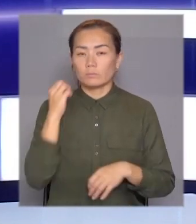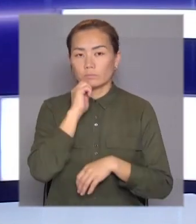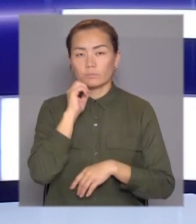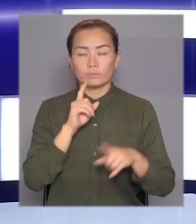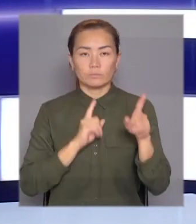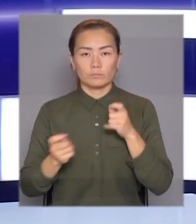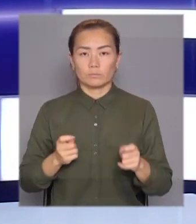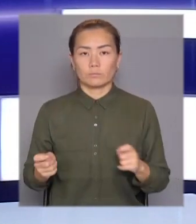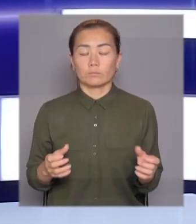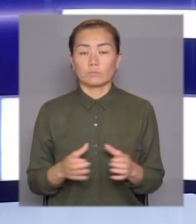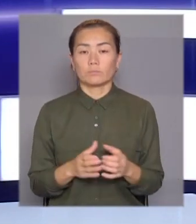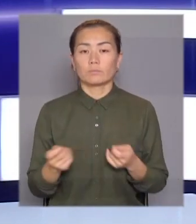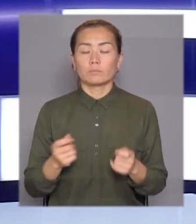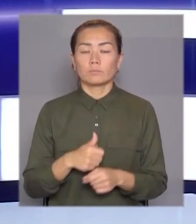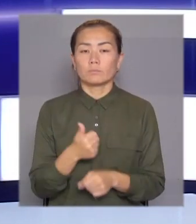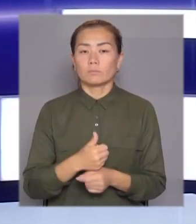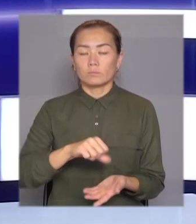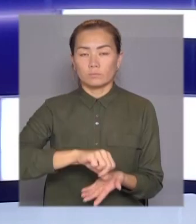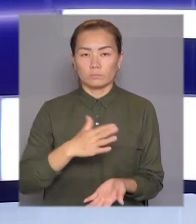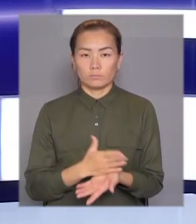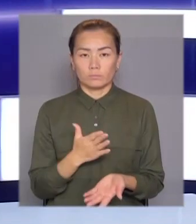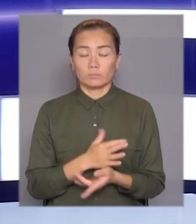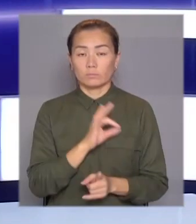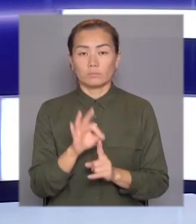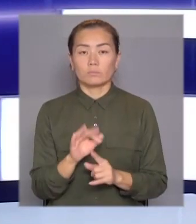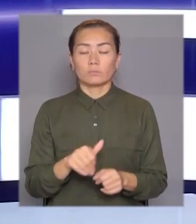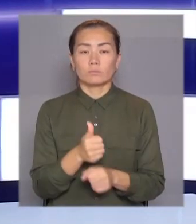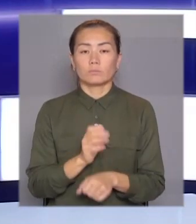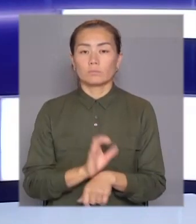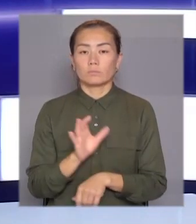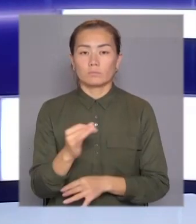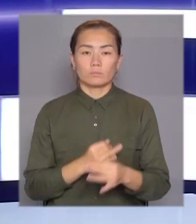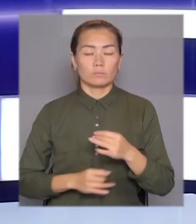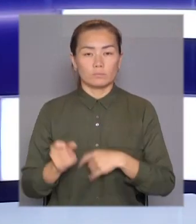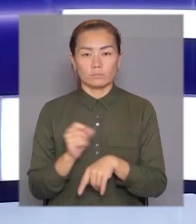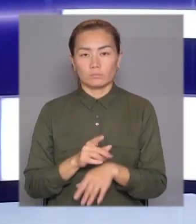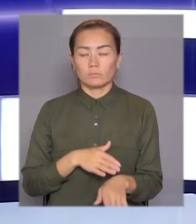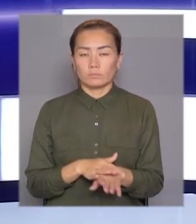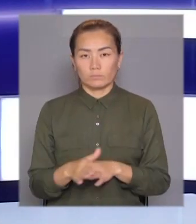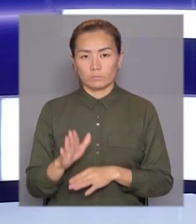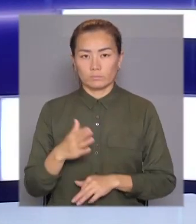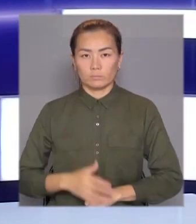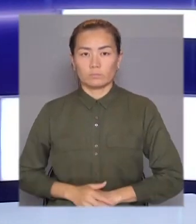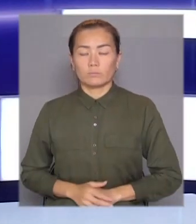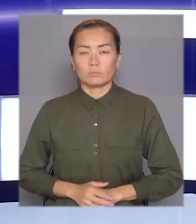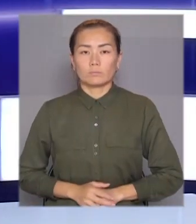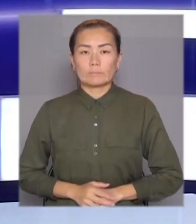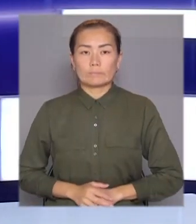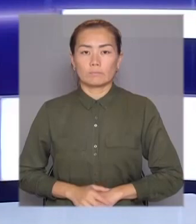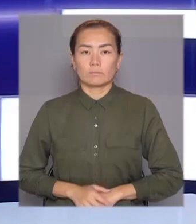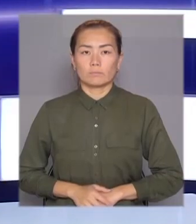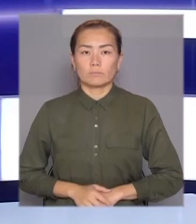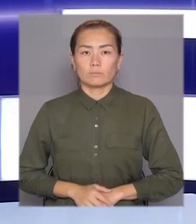ардагерлер кеңесінің төрағалары мен басқарма басшылары қатысты. Мақсат президент жолдауын талқылап жүктелген міндеттер мен тапсырмаларды талдау.